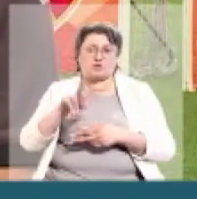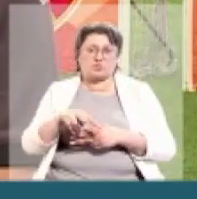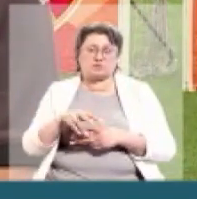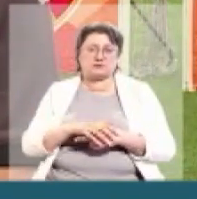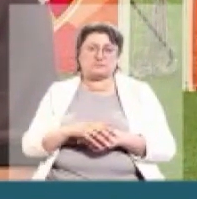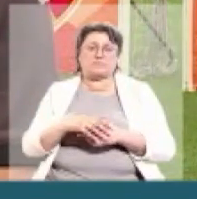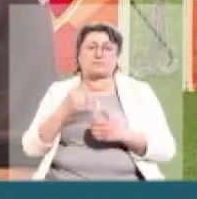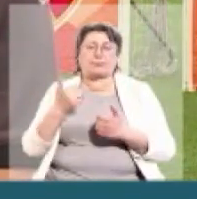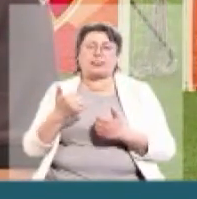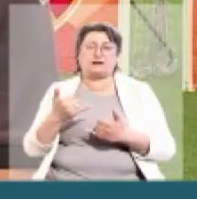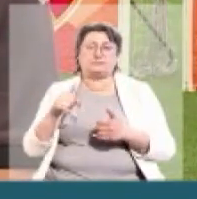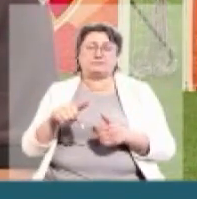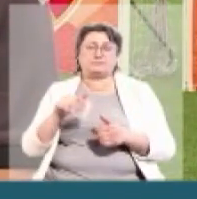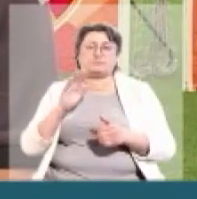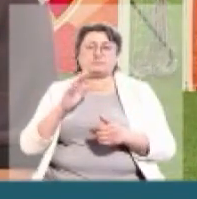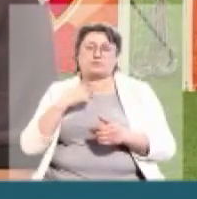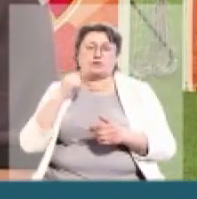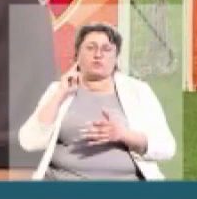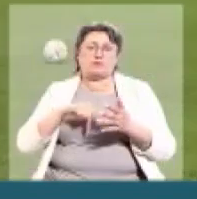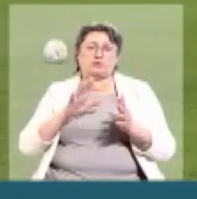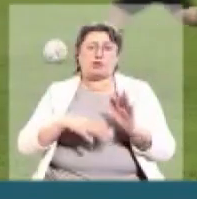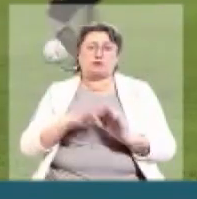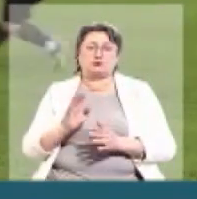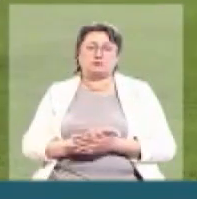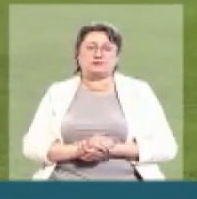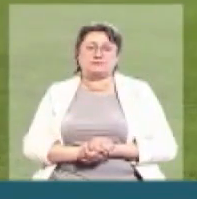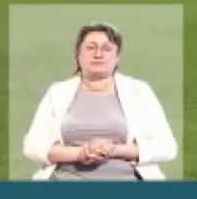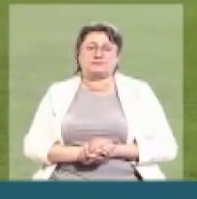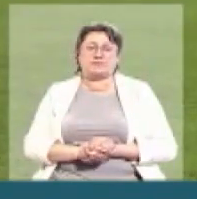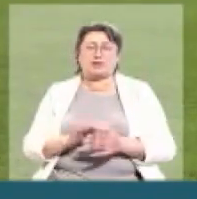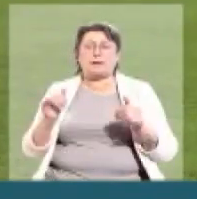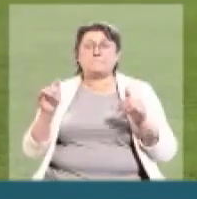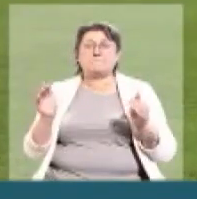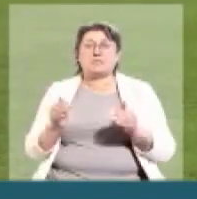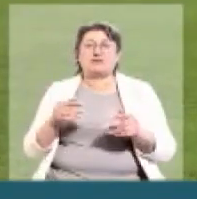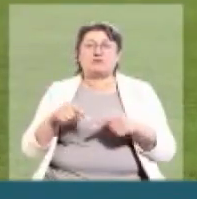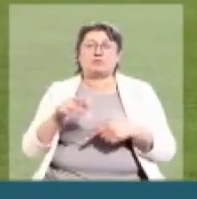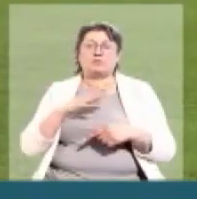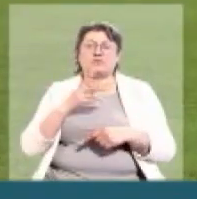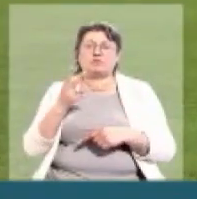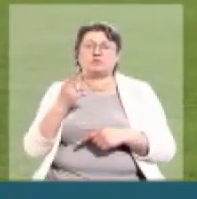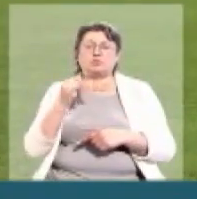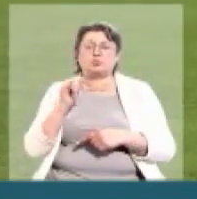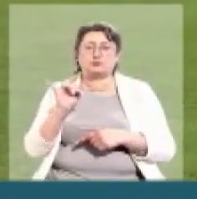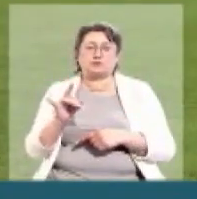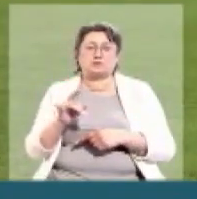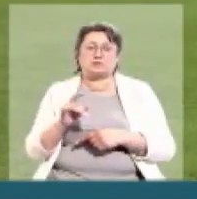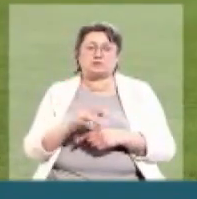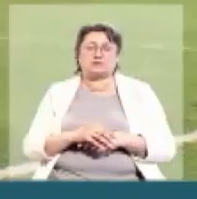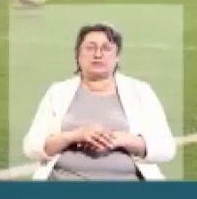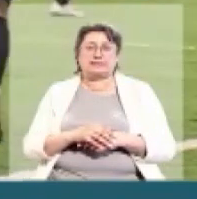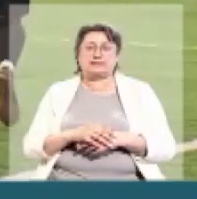2-ші орын алдық. Осы жылы топ жарып үздік атанамыз деп ойлаймын. Шағын футбол 2 айналымнан тұрды. Күні кеше іріктеу кезеңінен